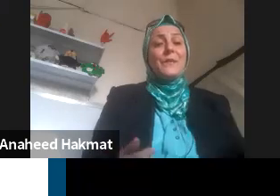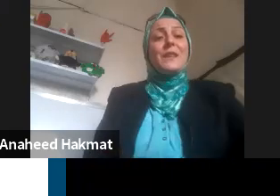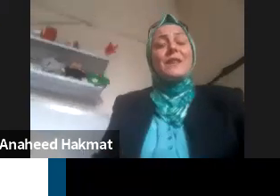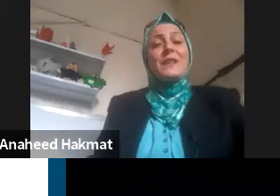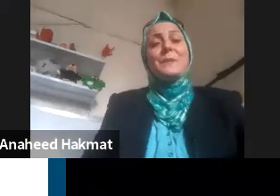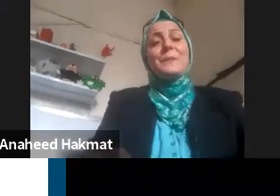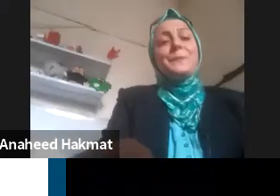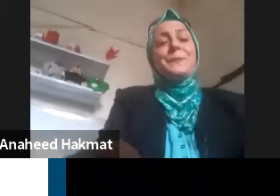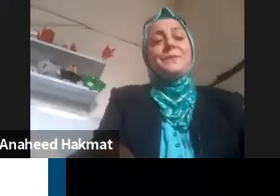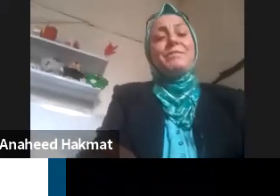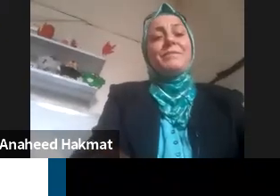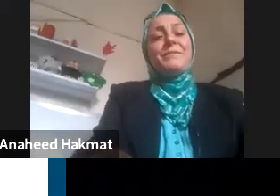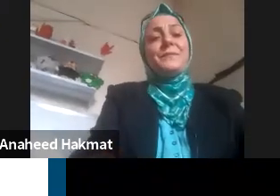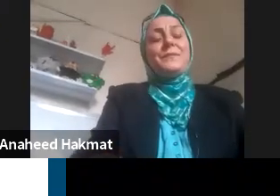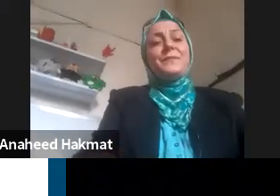للمضاعفات.